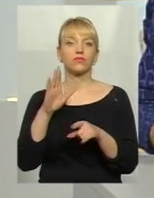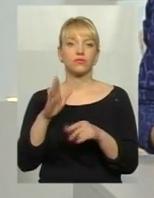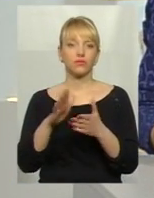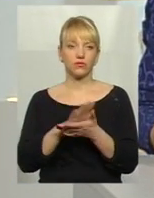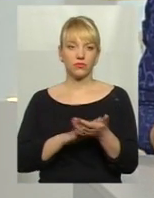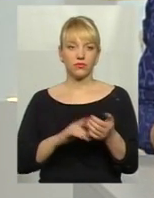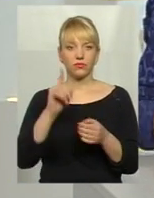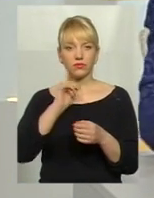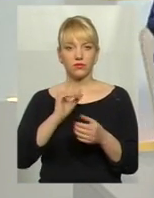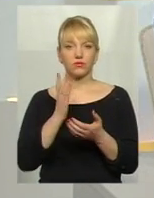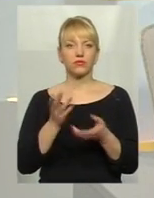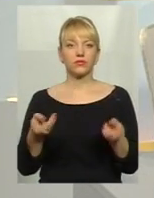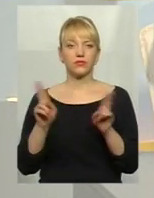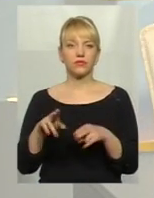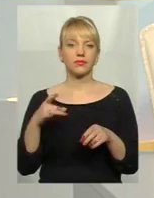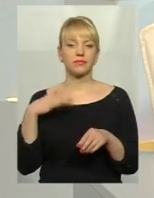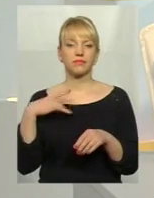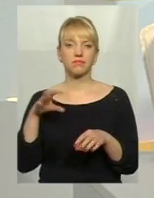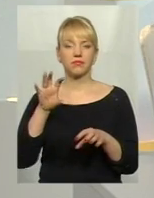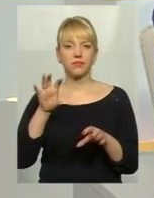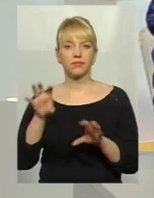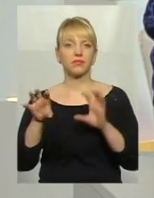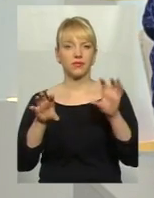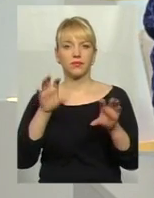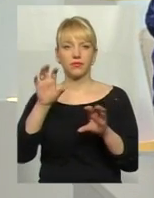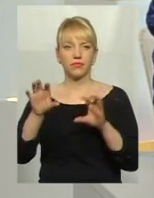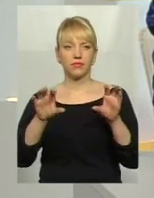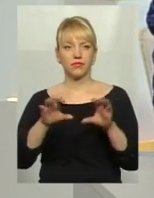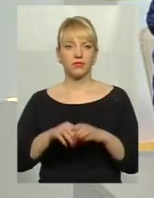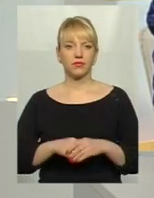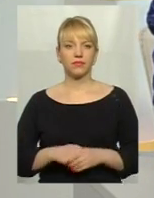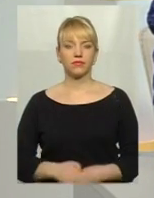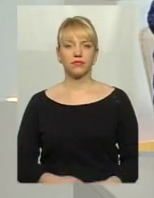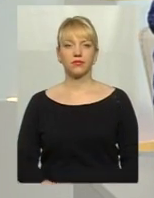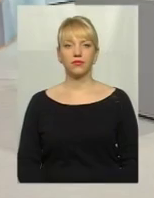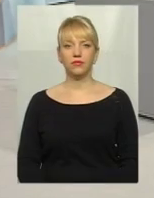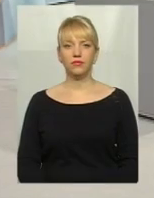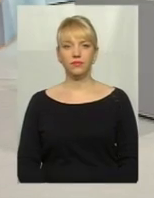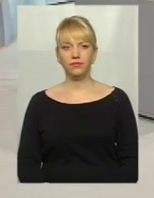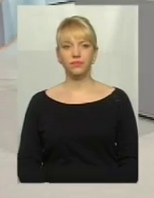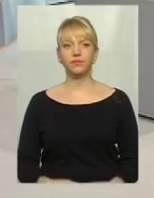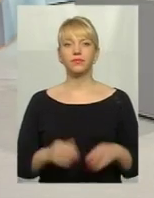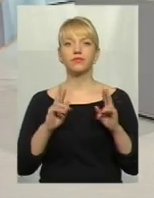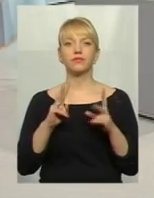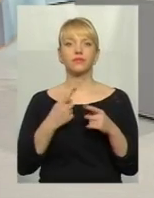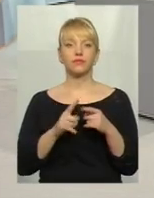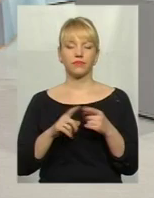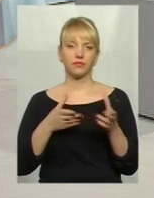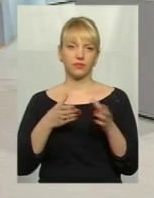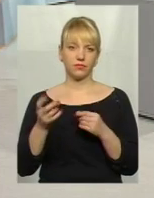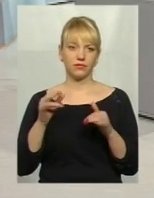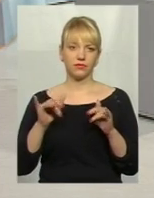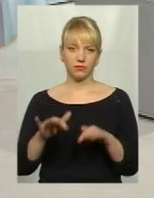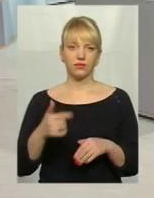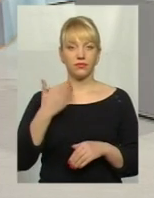білими плямами на терені тієї чи іншої об'єднаної тергромади. І загалом, як це впливає на процес?